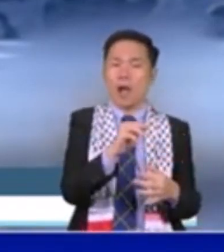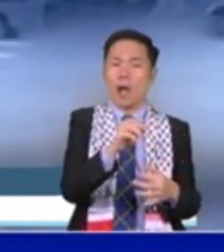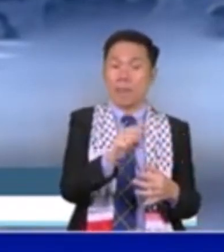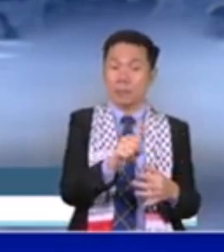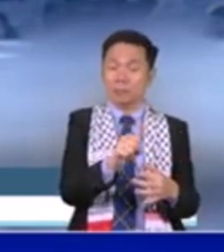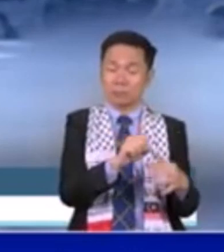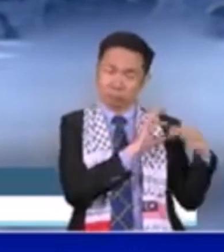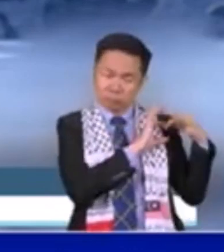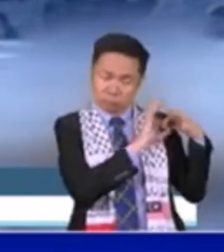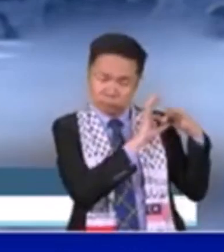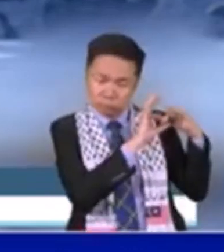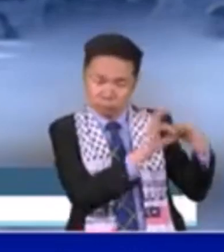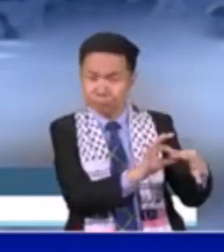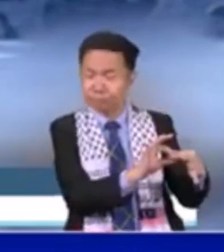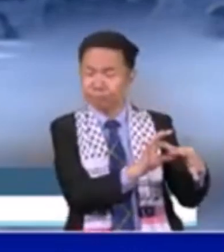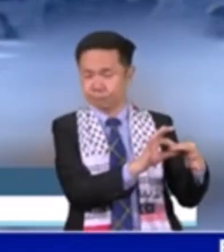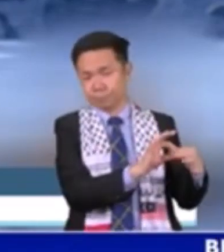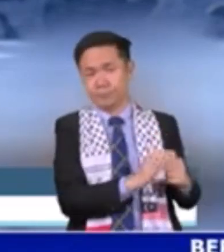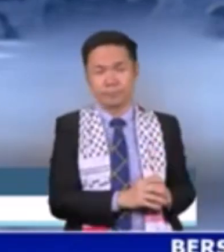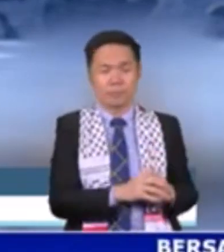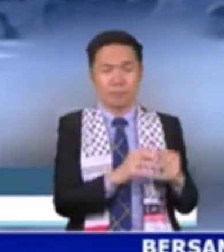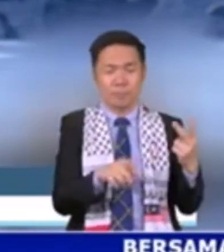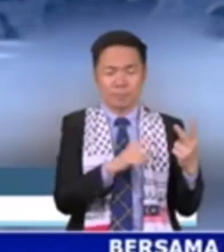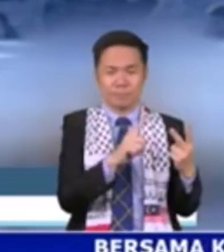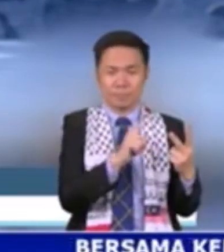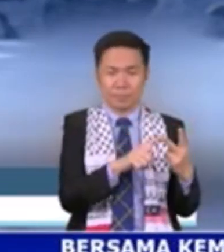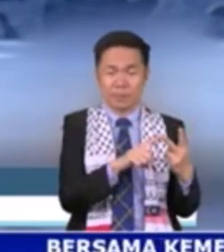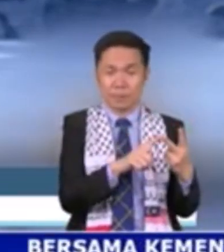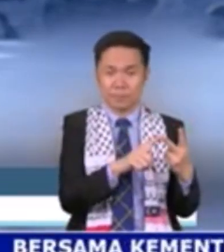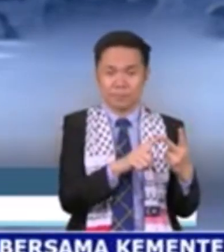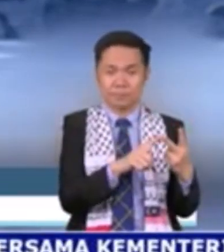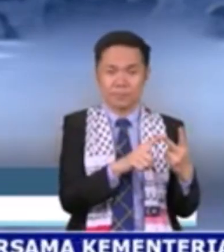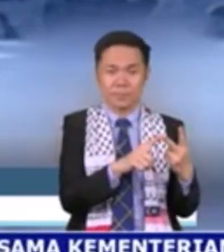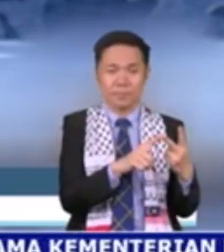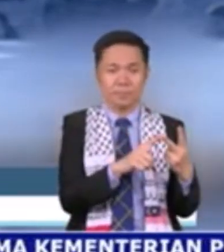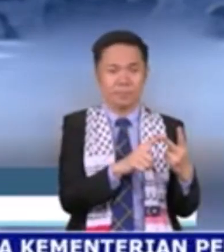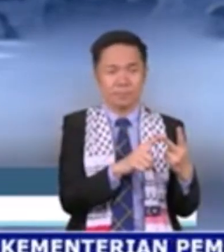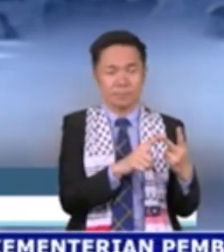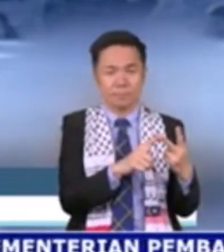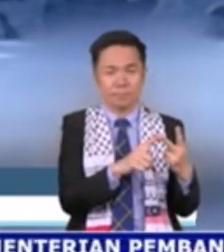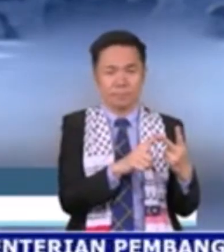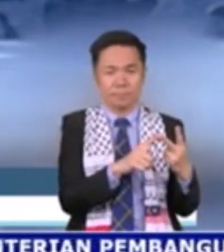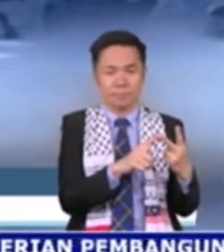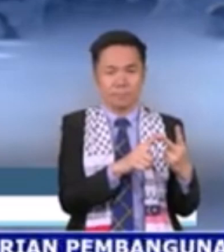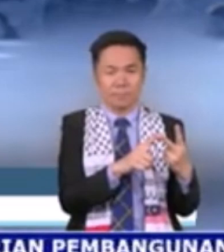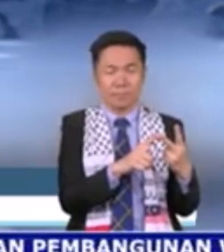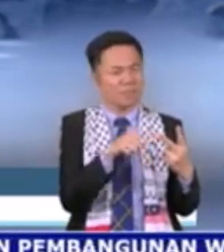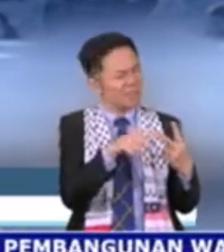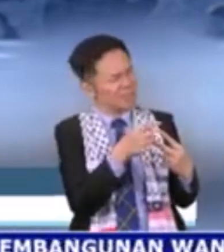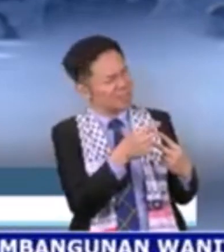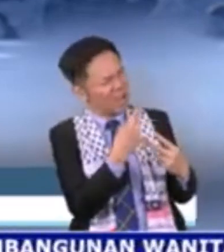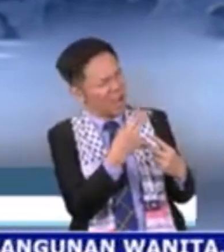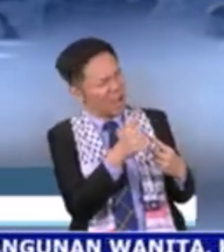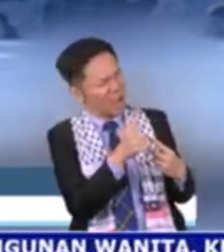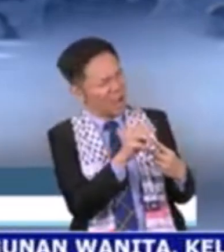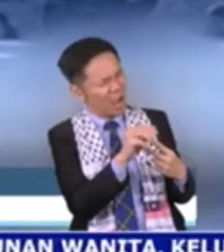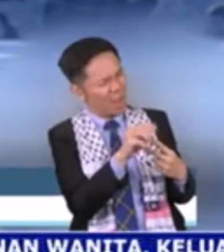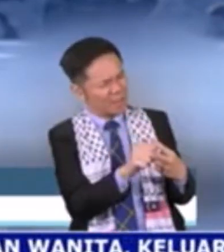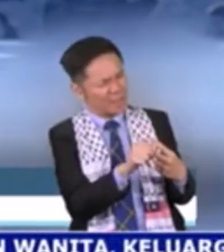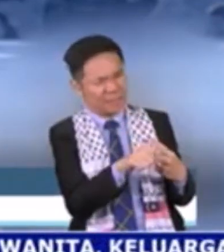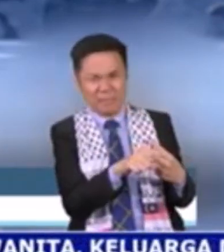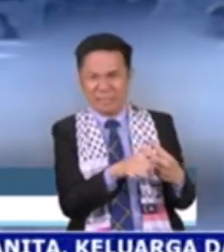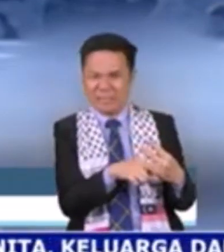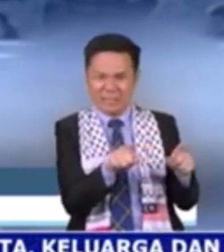dulu dan sekarang dan kita tidak menganggap menghukum Hamas sebagai